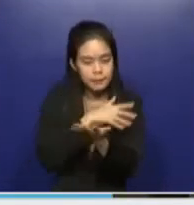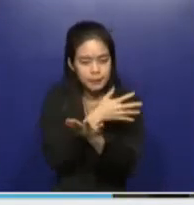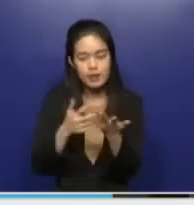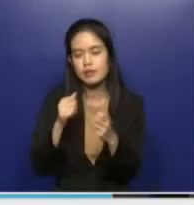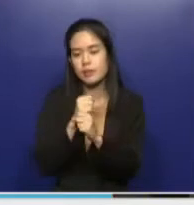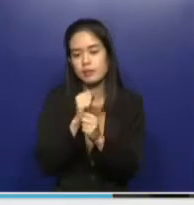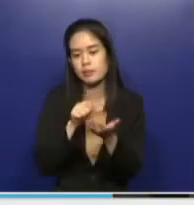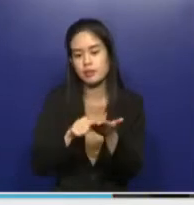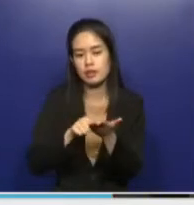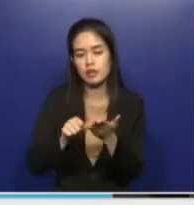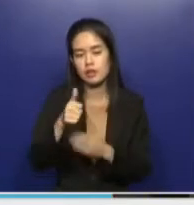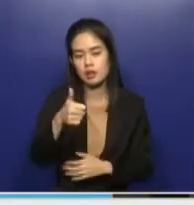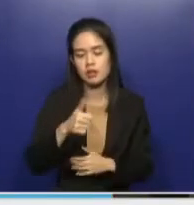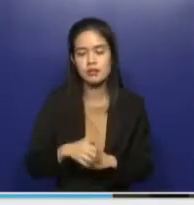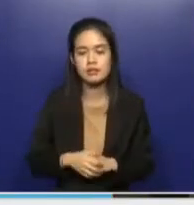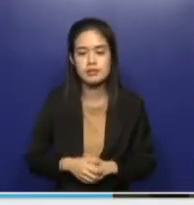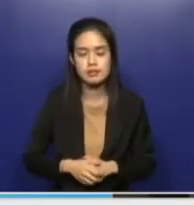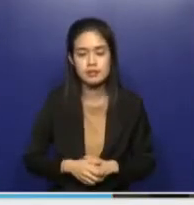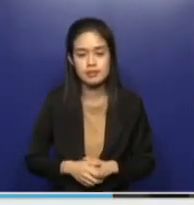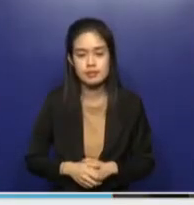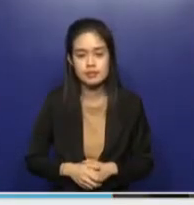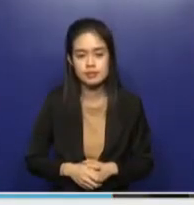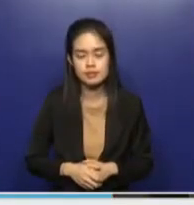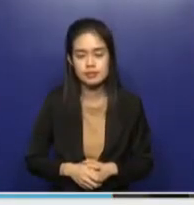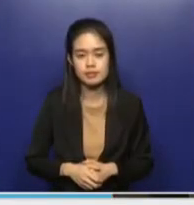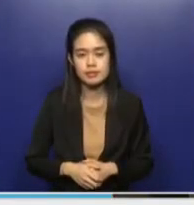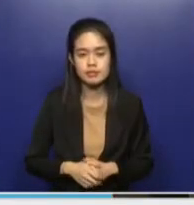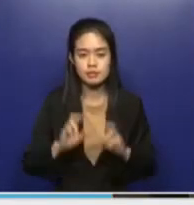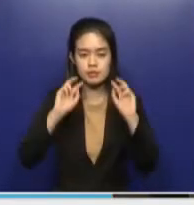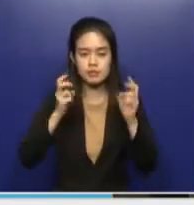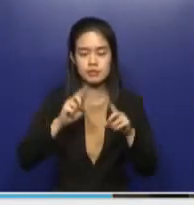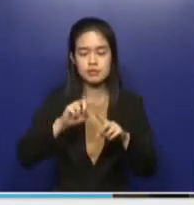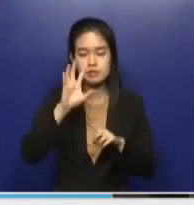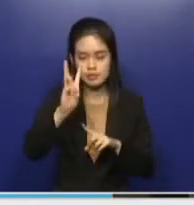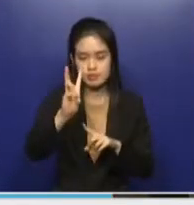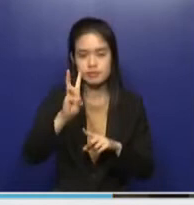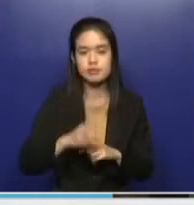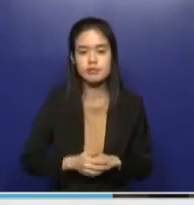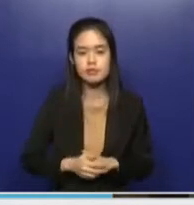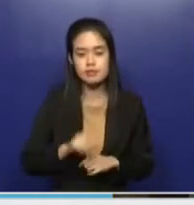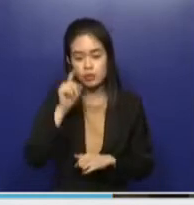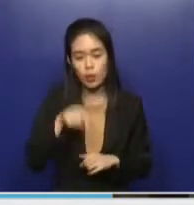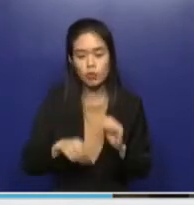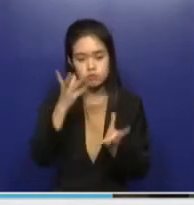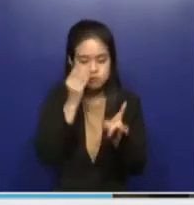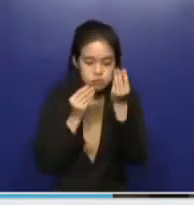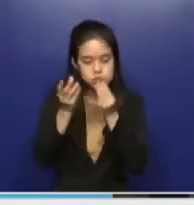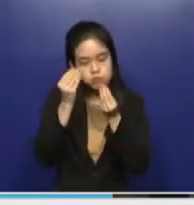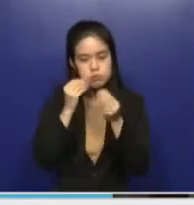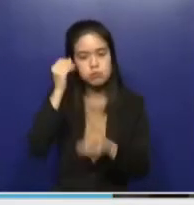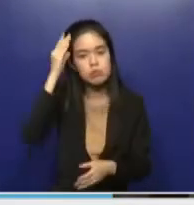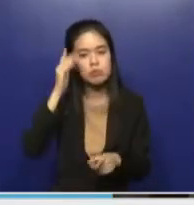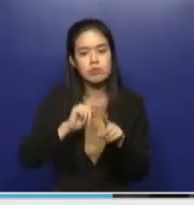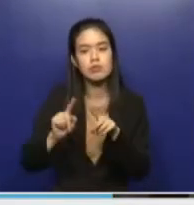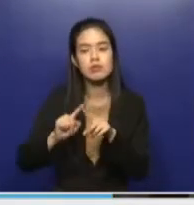บทเรียนในเรื่องนี้ครับท่านประธานครับและประการที่6ครับท่านประธานการเรียนรู้ครับเ